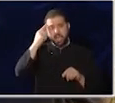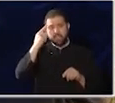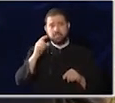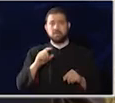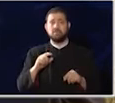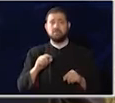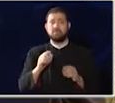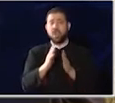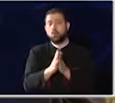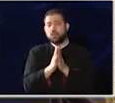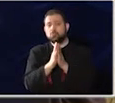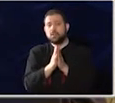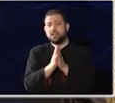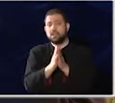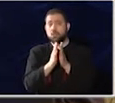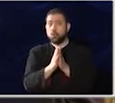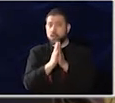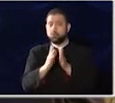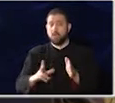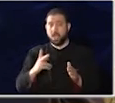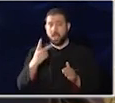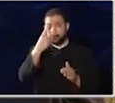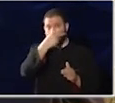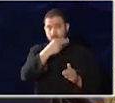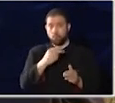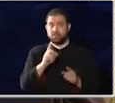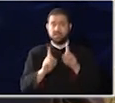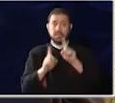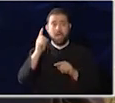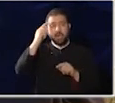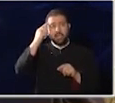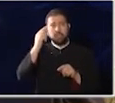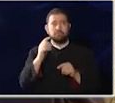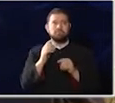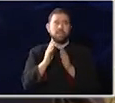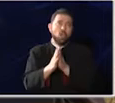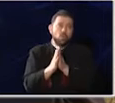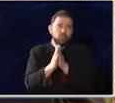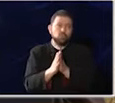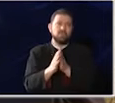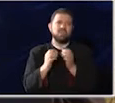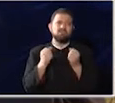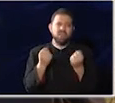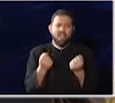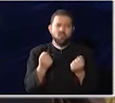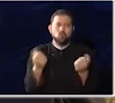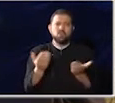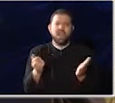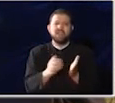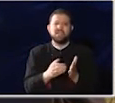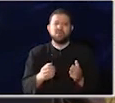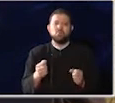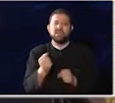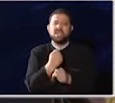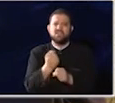gândim la rugăciune, rugăciunea este asceză. Dacă ne gândim la rugăciune, la efortul pe care trebuie